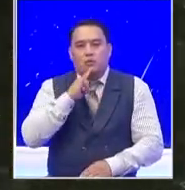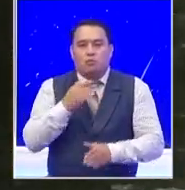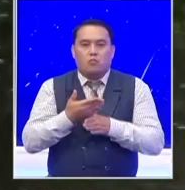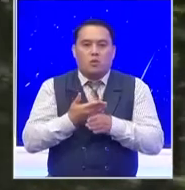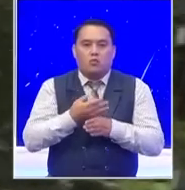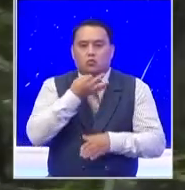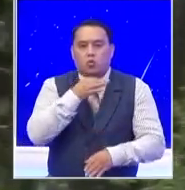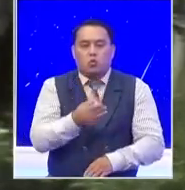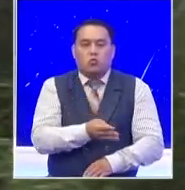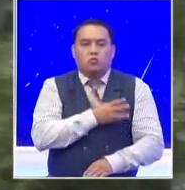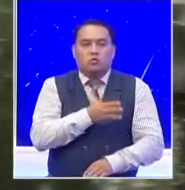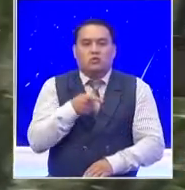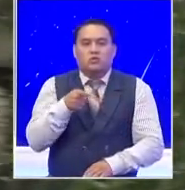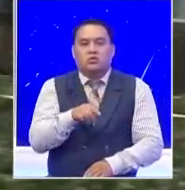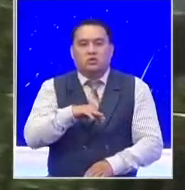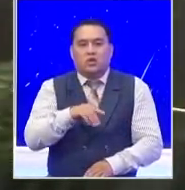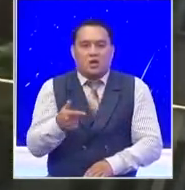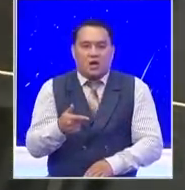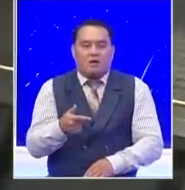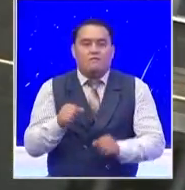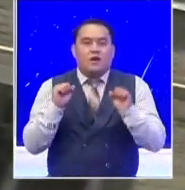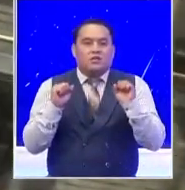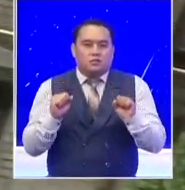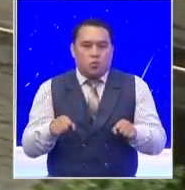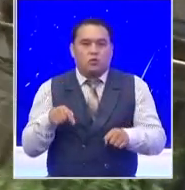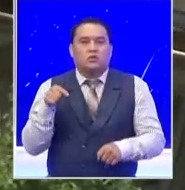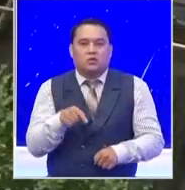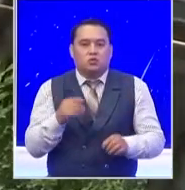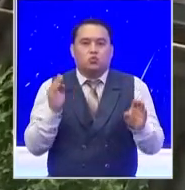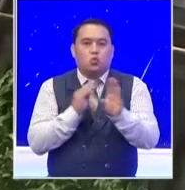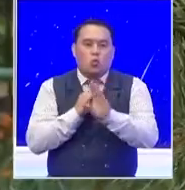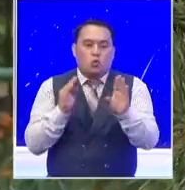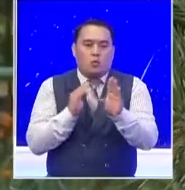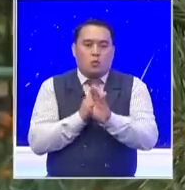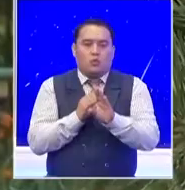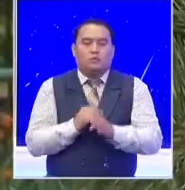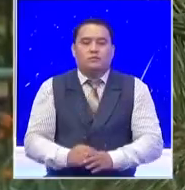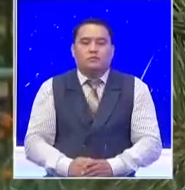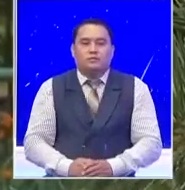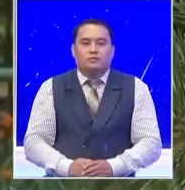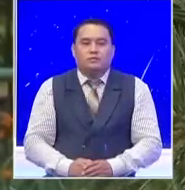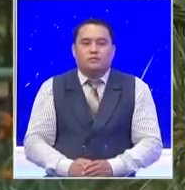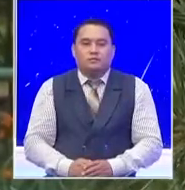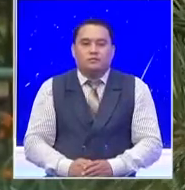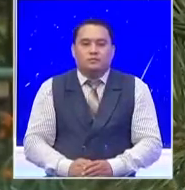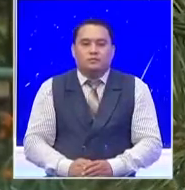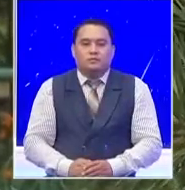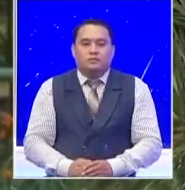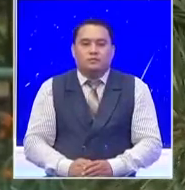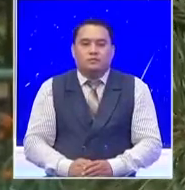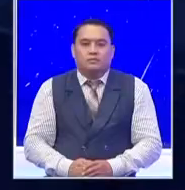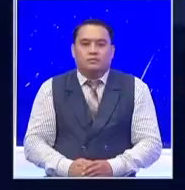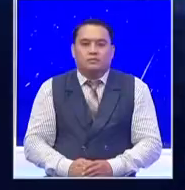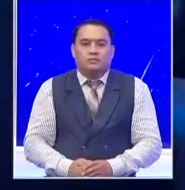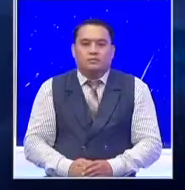каждый желающий, пожертвовав всего 1000 тенге. И, возможно, именно эта 1000 решит судьбу еще одной нуждающейся семьи. Ведь, как говорится, с миру по